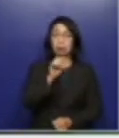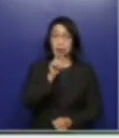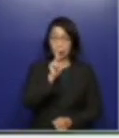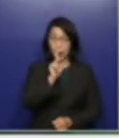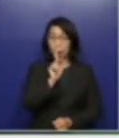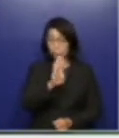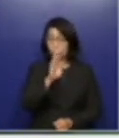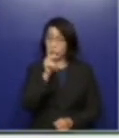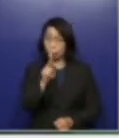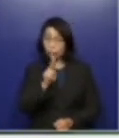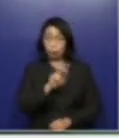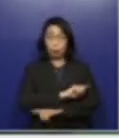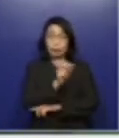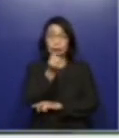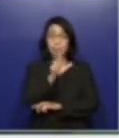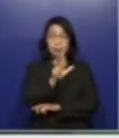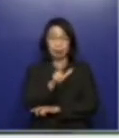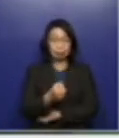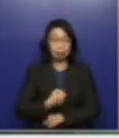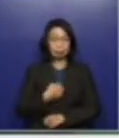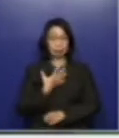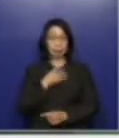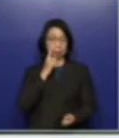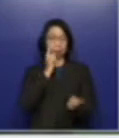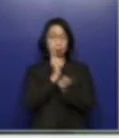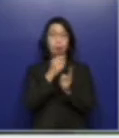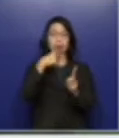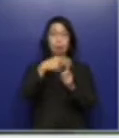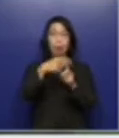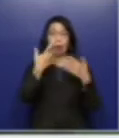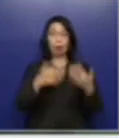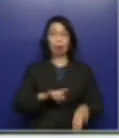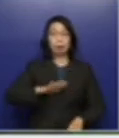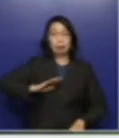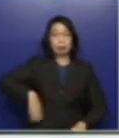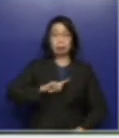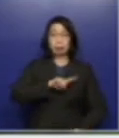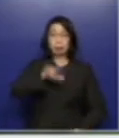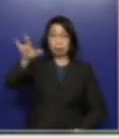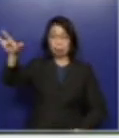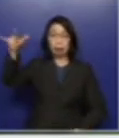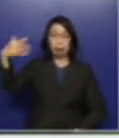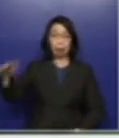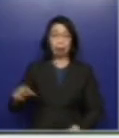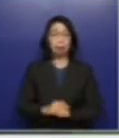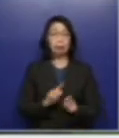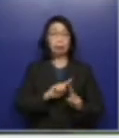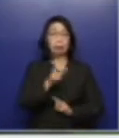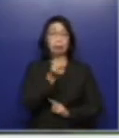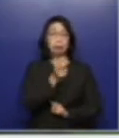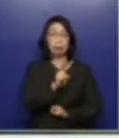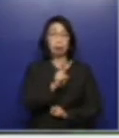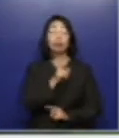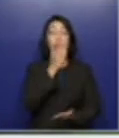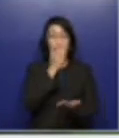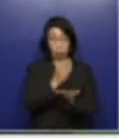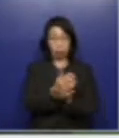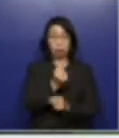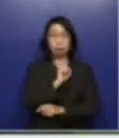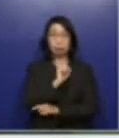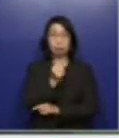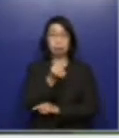วันที่13โดยอ้างว่า11นะครับ12เป็นวันหยุด13มาแจ้ง